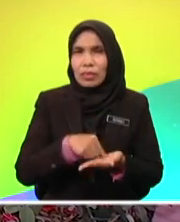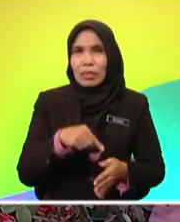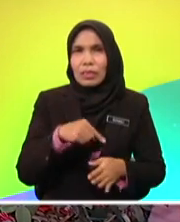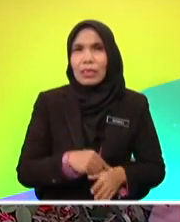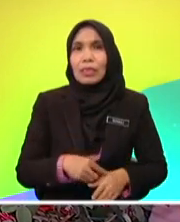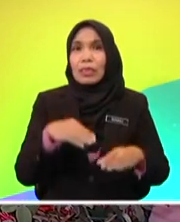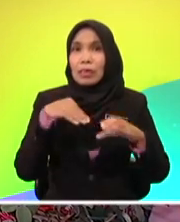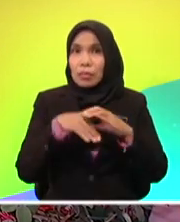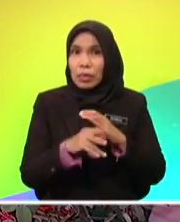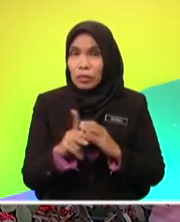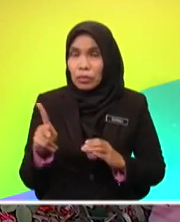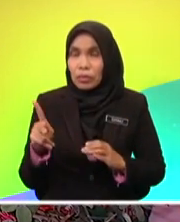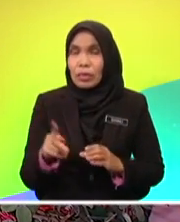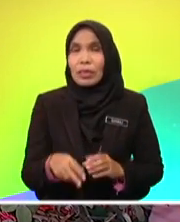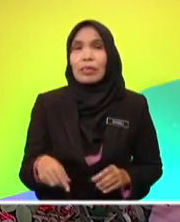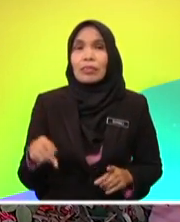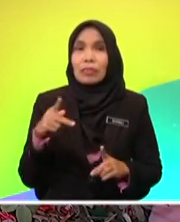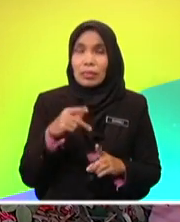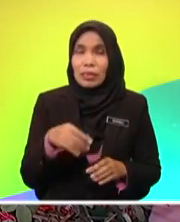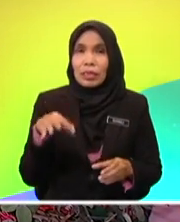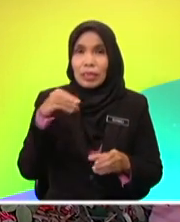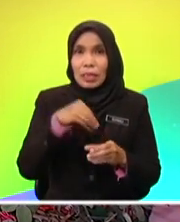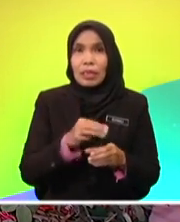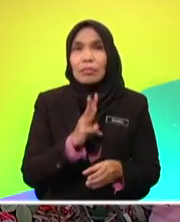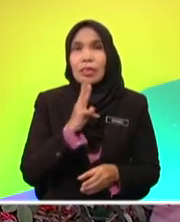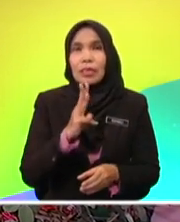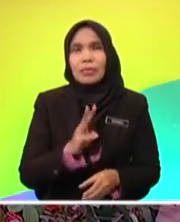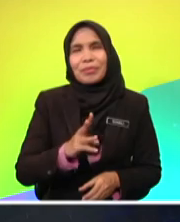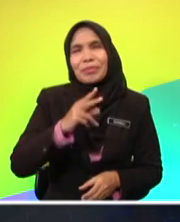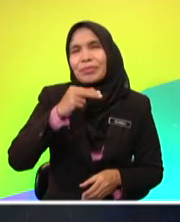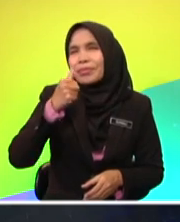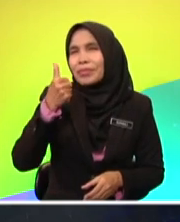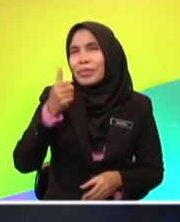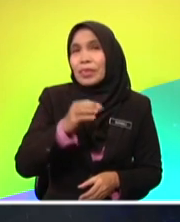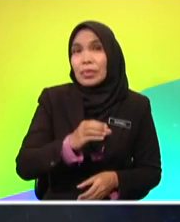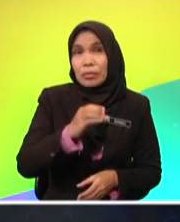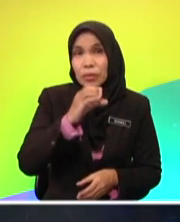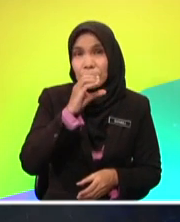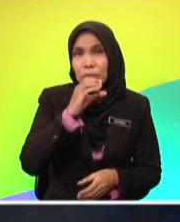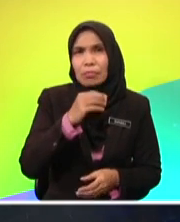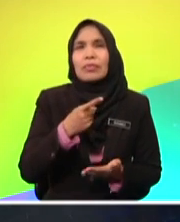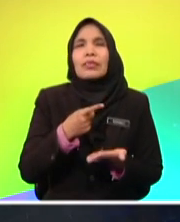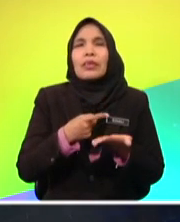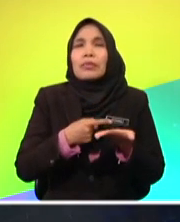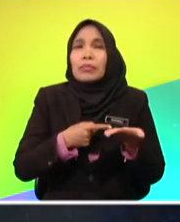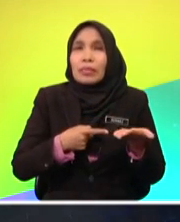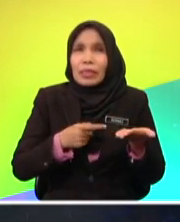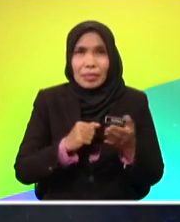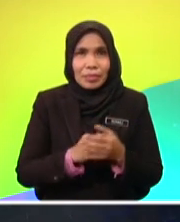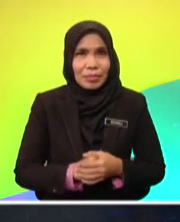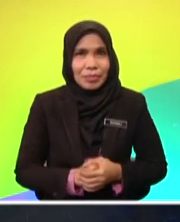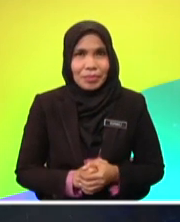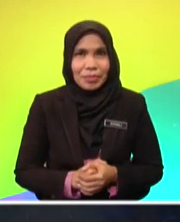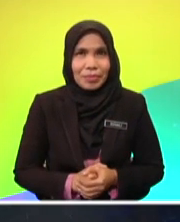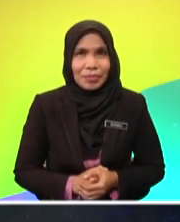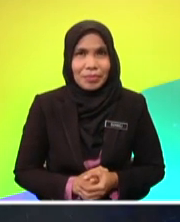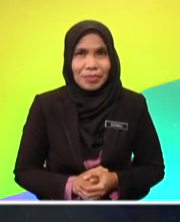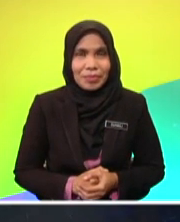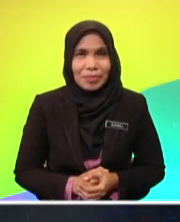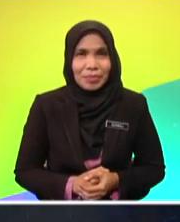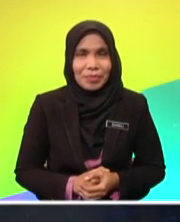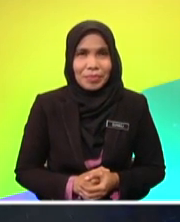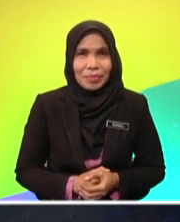air. Sedap diminum. Apakah ia? Sedap diminum? Daun? Oh, dah sebut